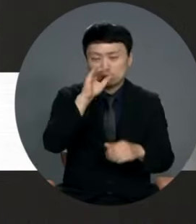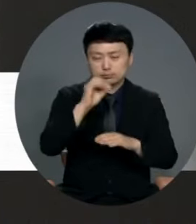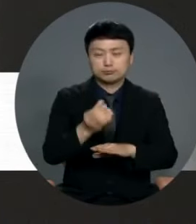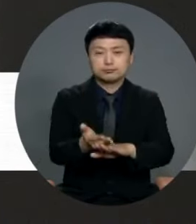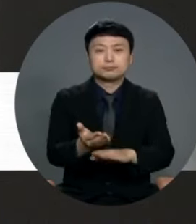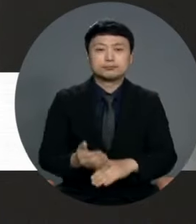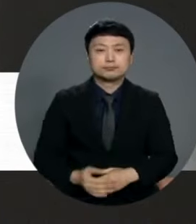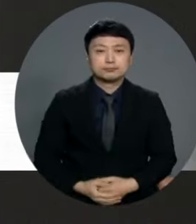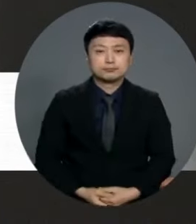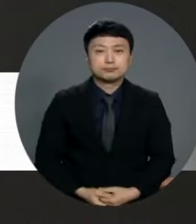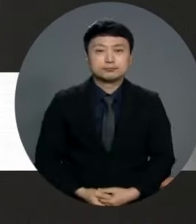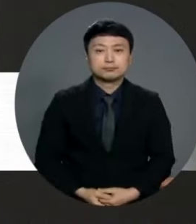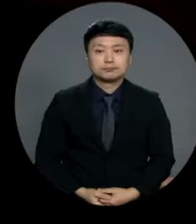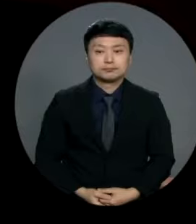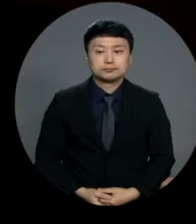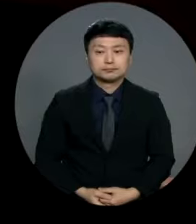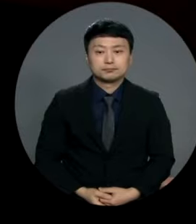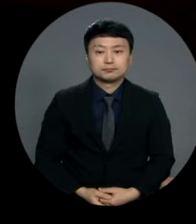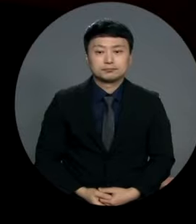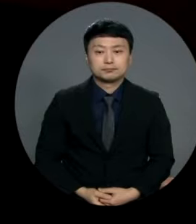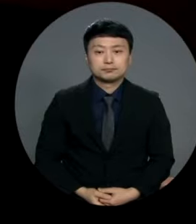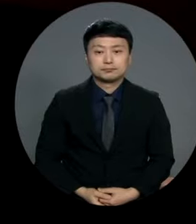변예주 기자 보도합니다.